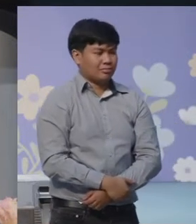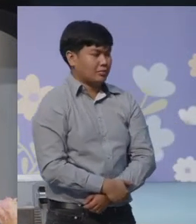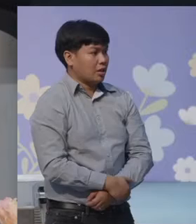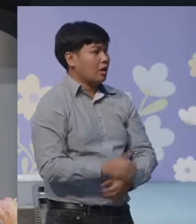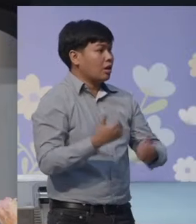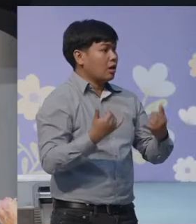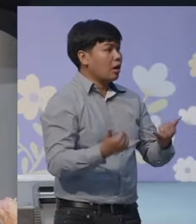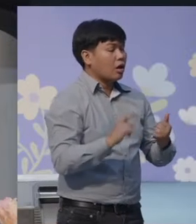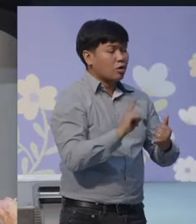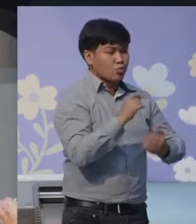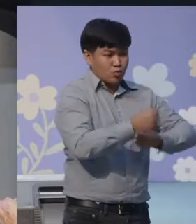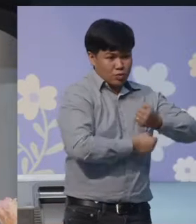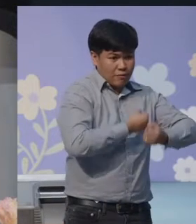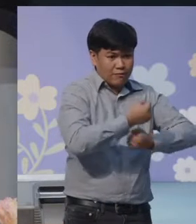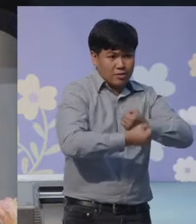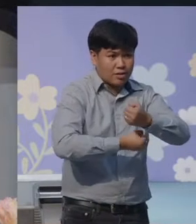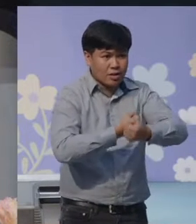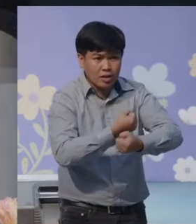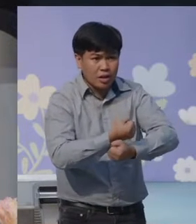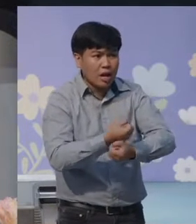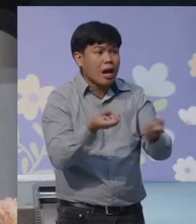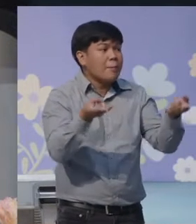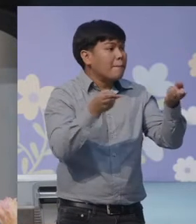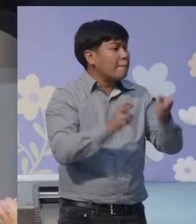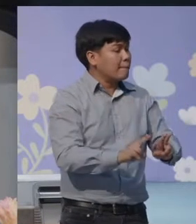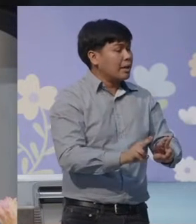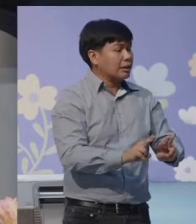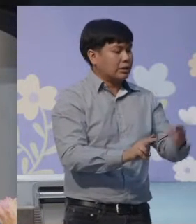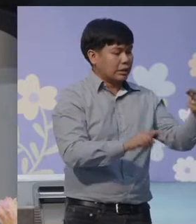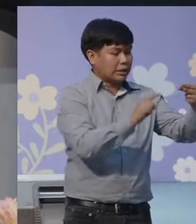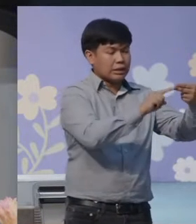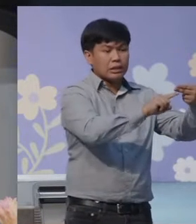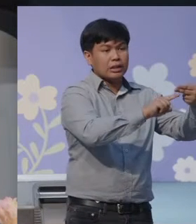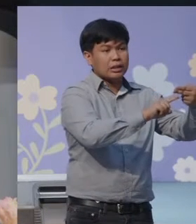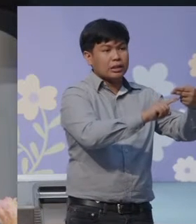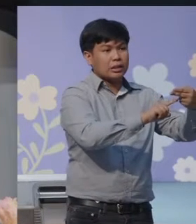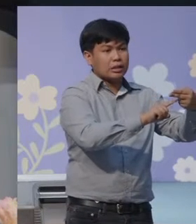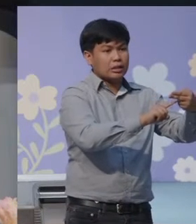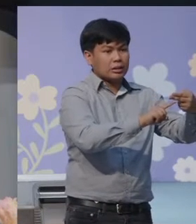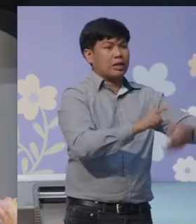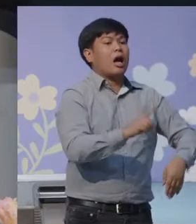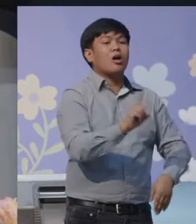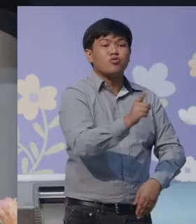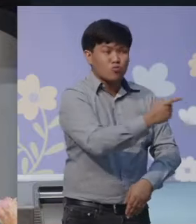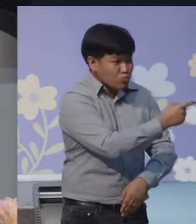Anong pagdurusa ang pinagdaraanan niyo ngayon?